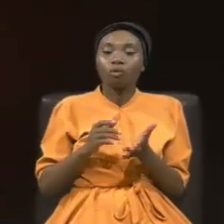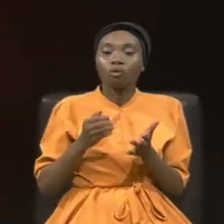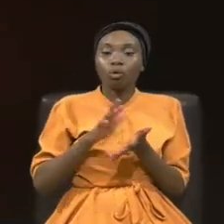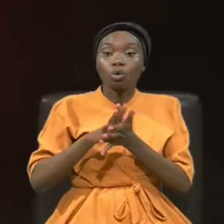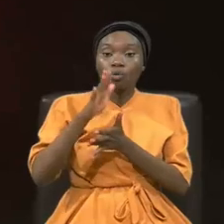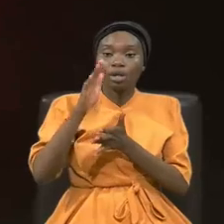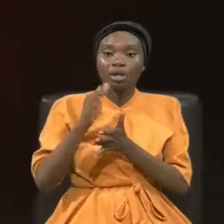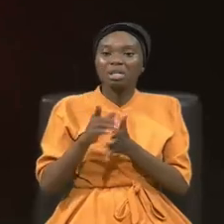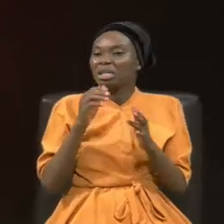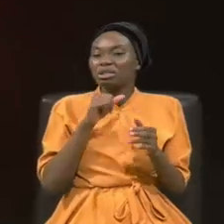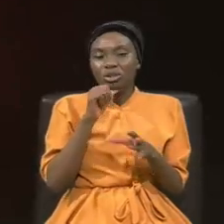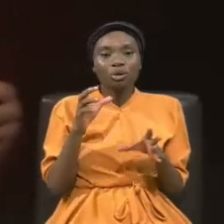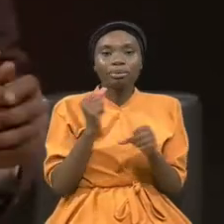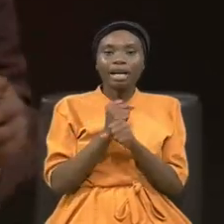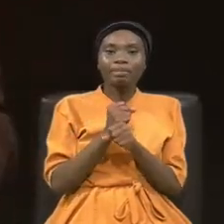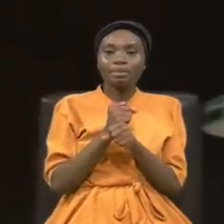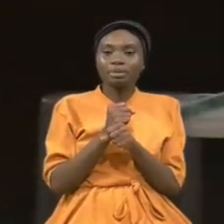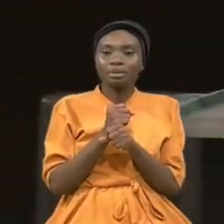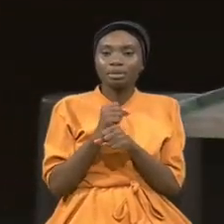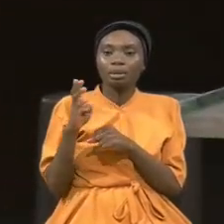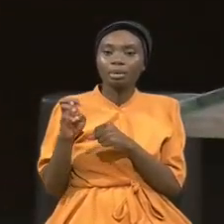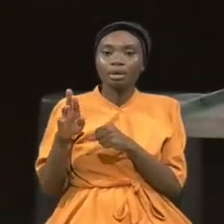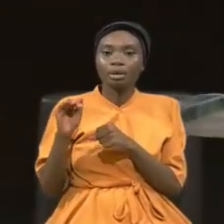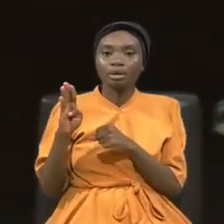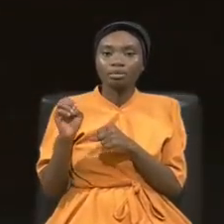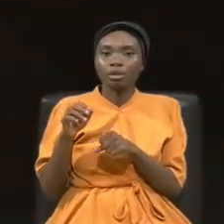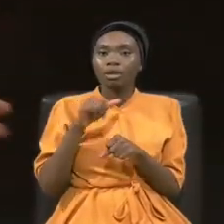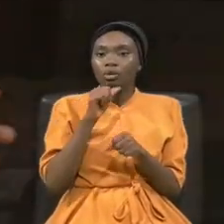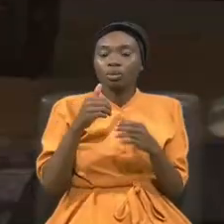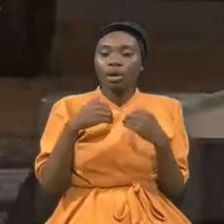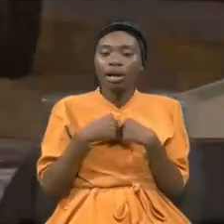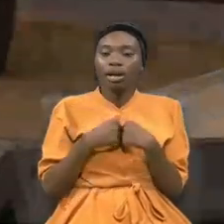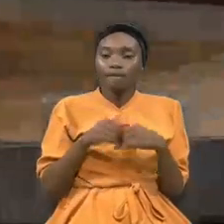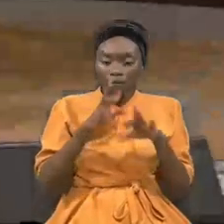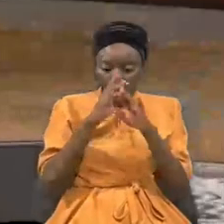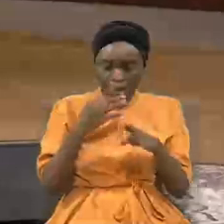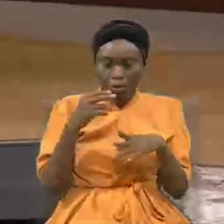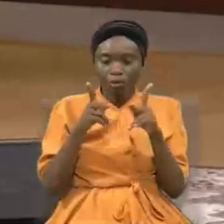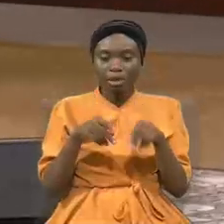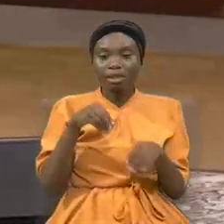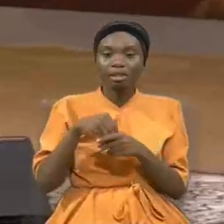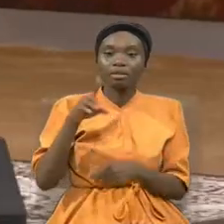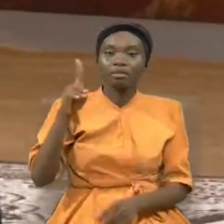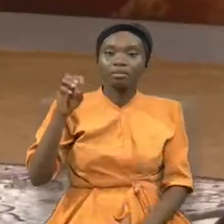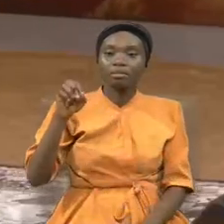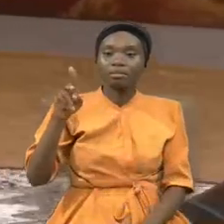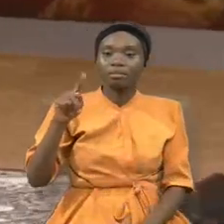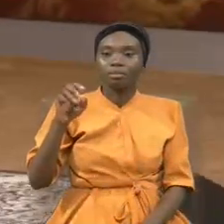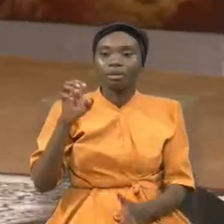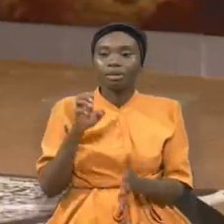gloire et il ne prend pas des présents, il ne fait pas exception de personne. Deutéronome